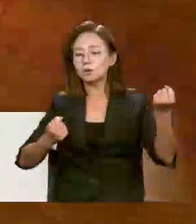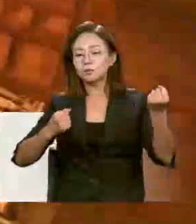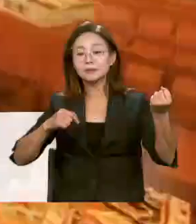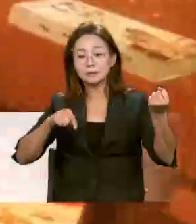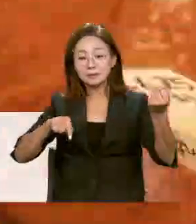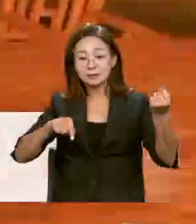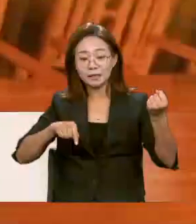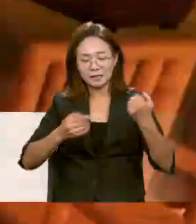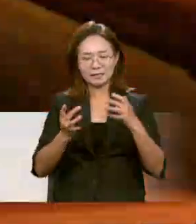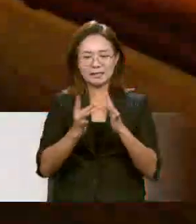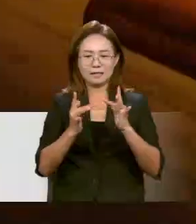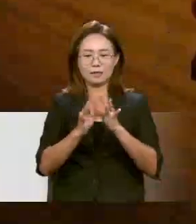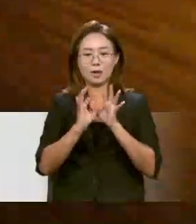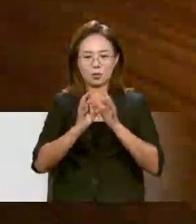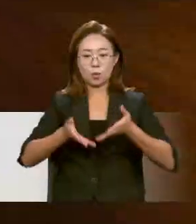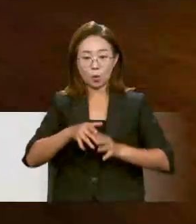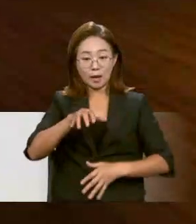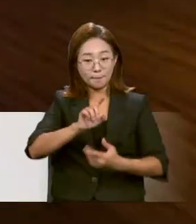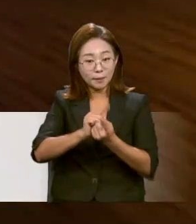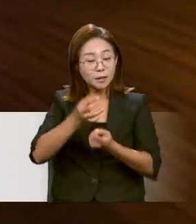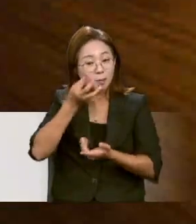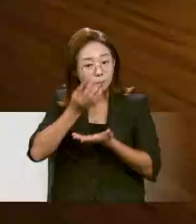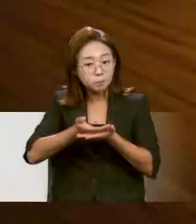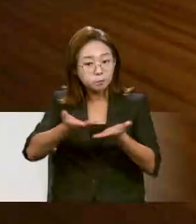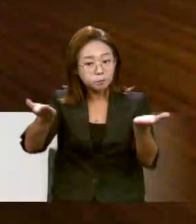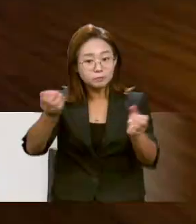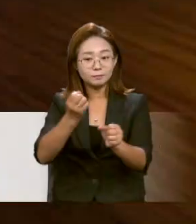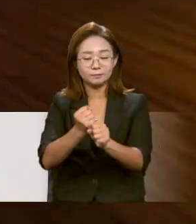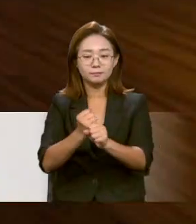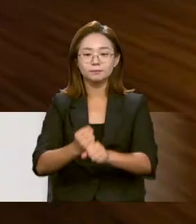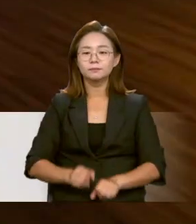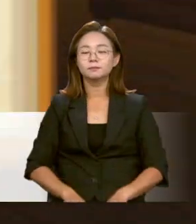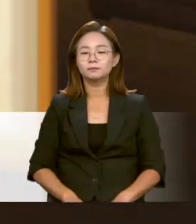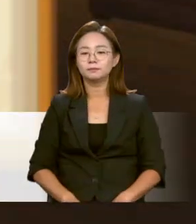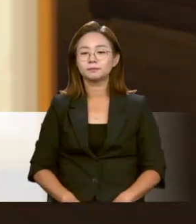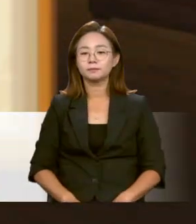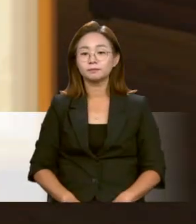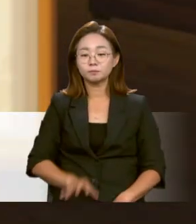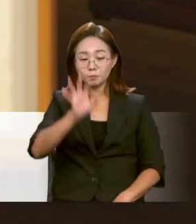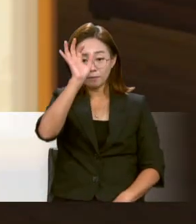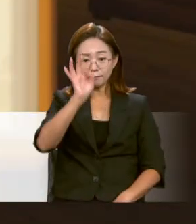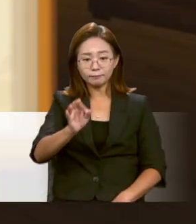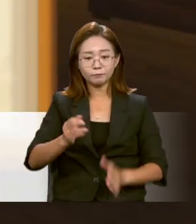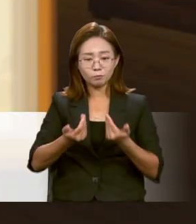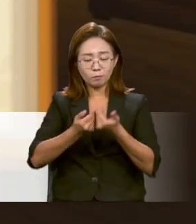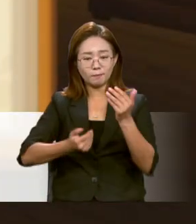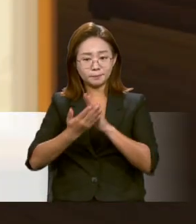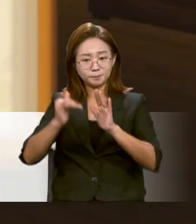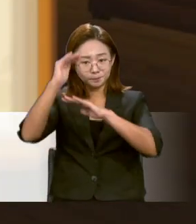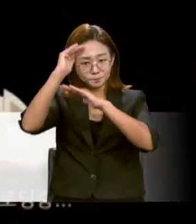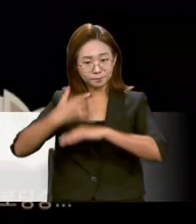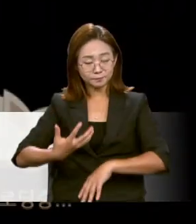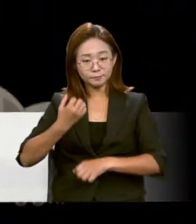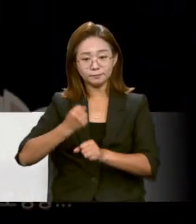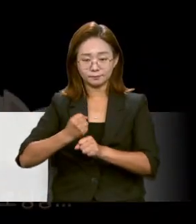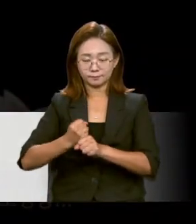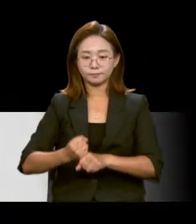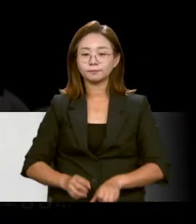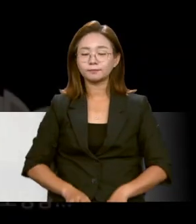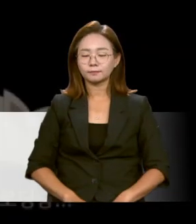메타버스 그리운 고향을 만나 보라며 통일부가 만든 건데 실제 이산 가족들의 사연들로